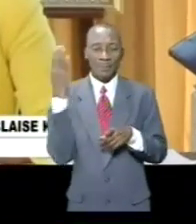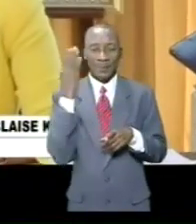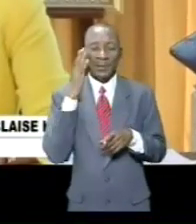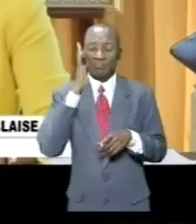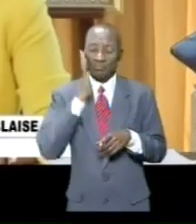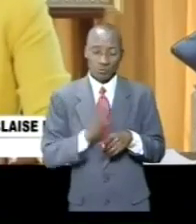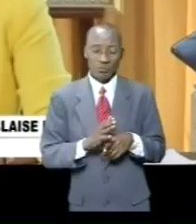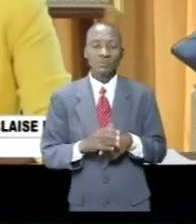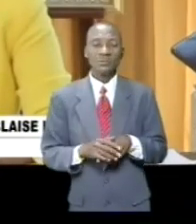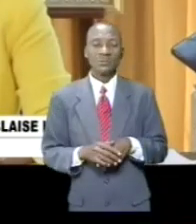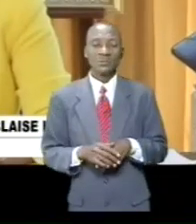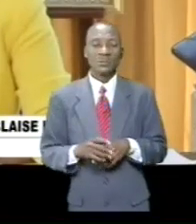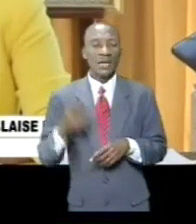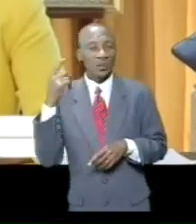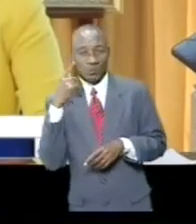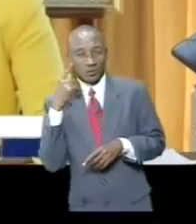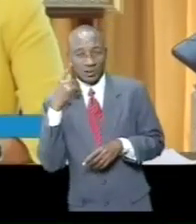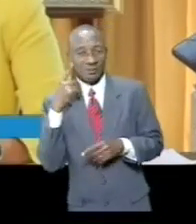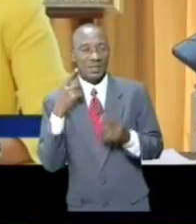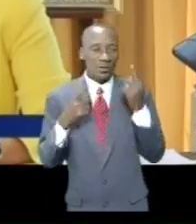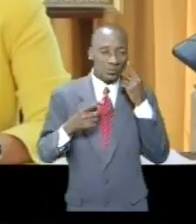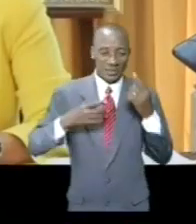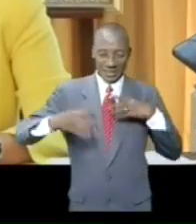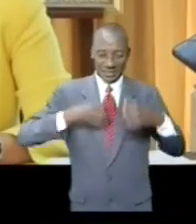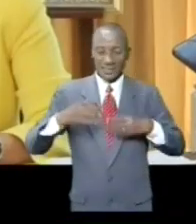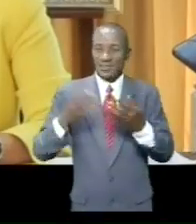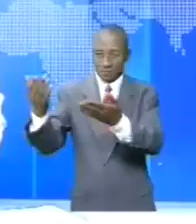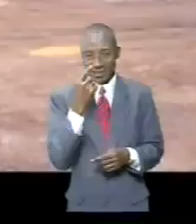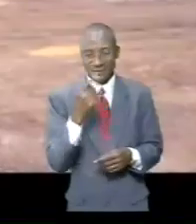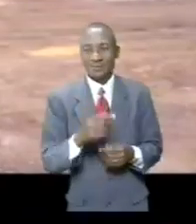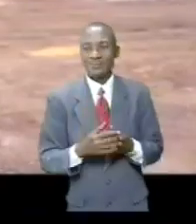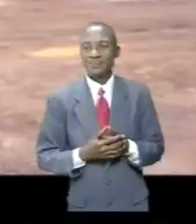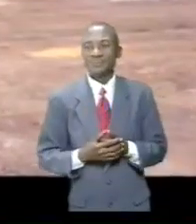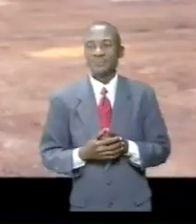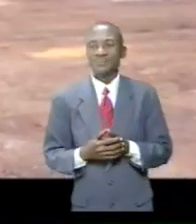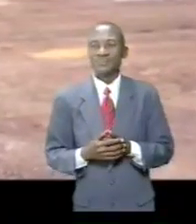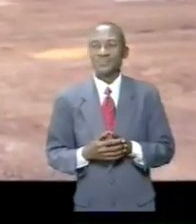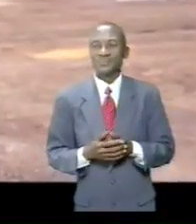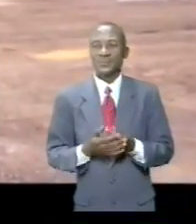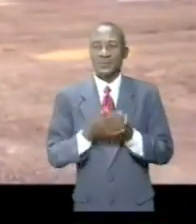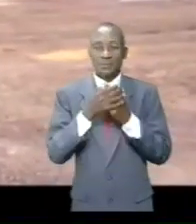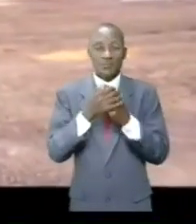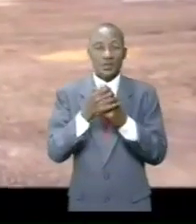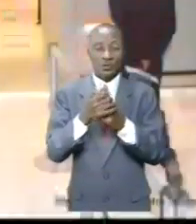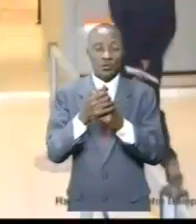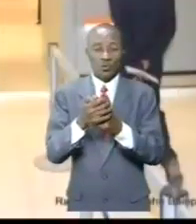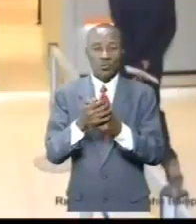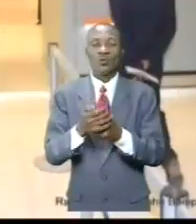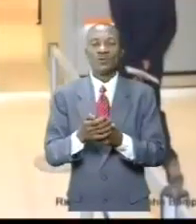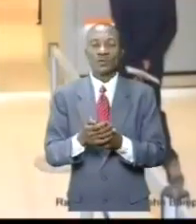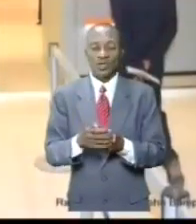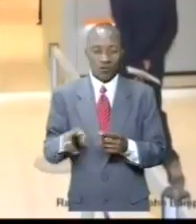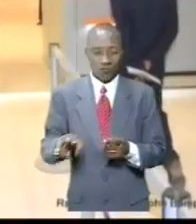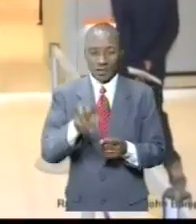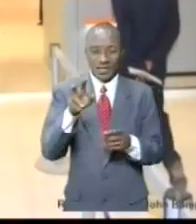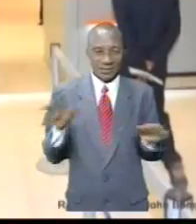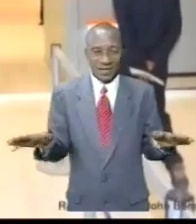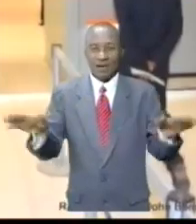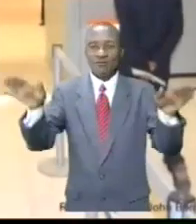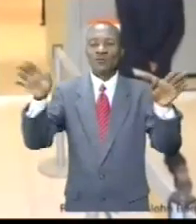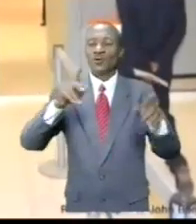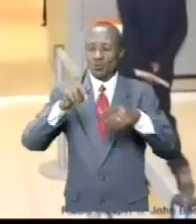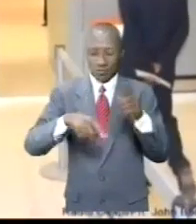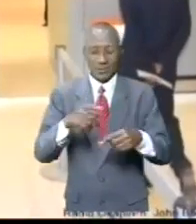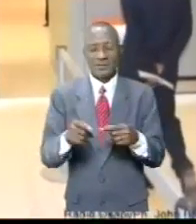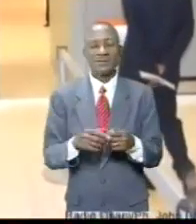uns et des autres, et l'État va y remédier au moment opportun. À quelques jours de la reprise du trafic aérien, selon l'ordre du